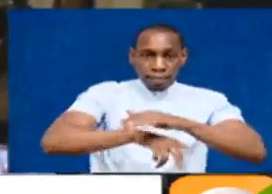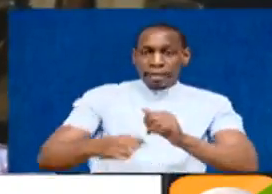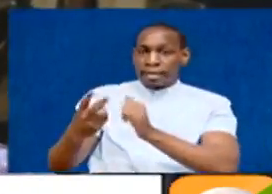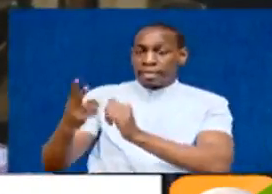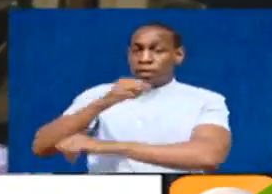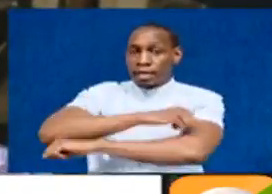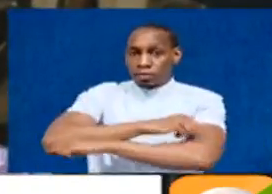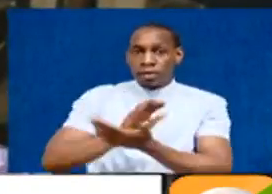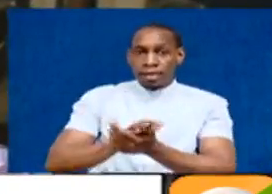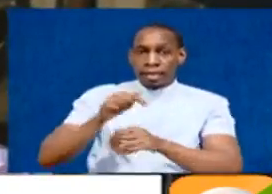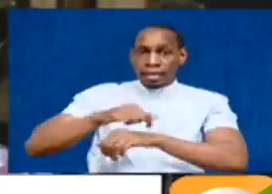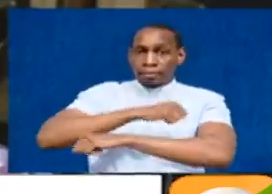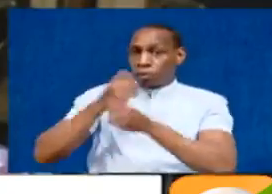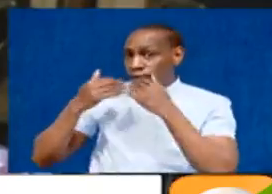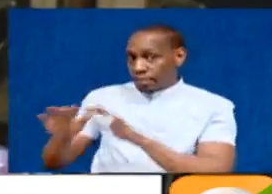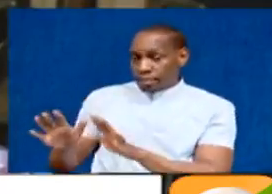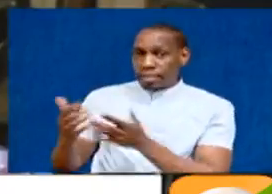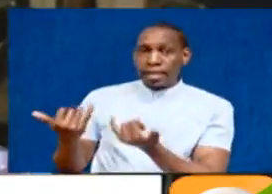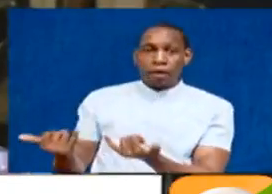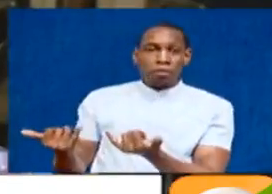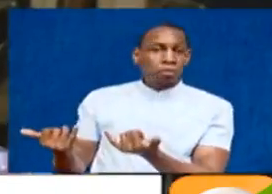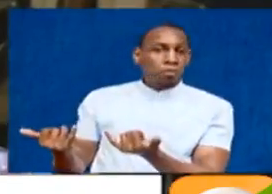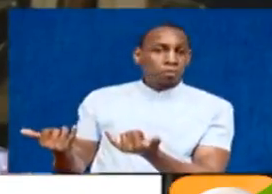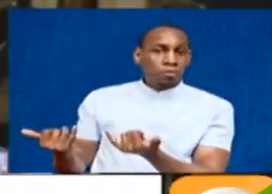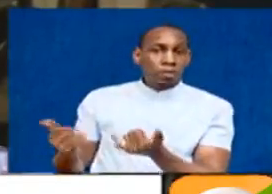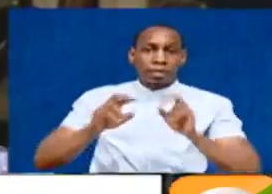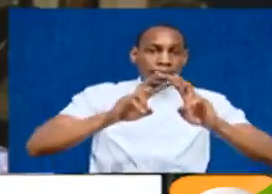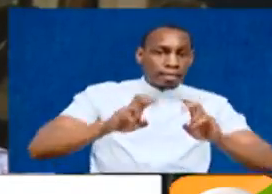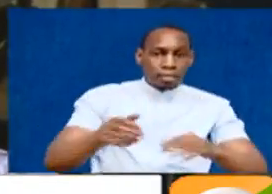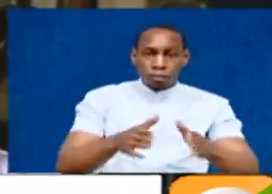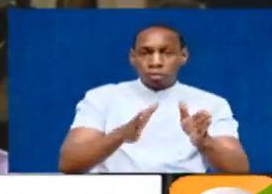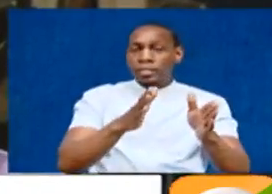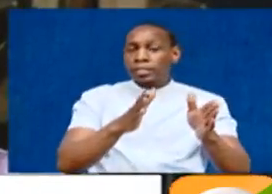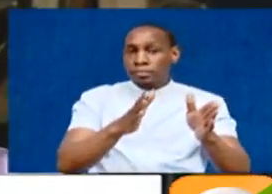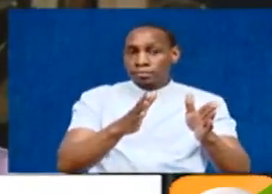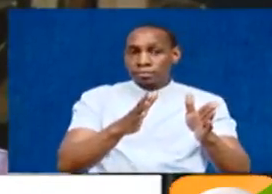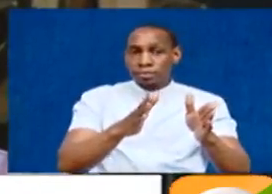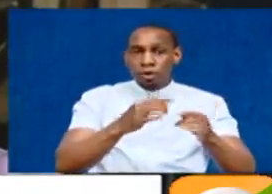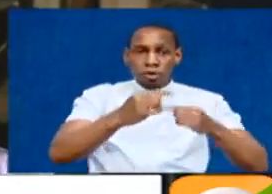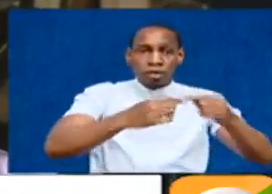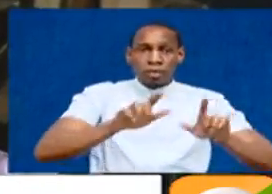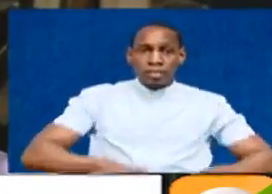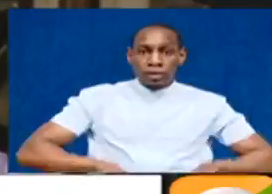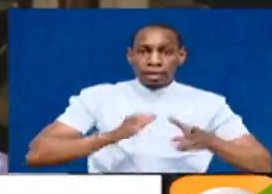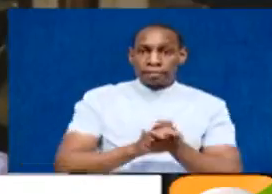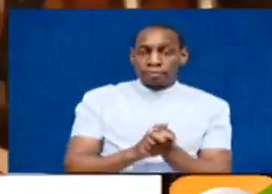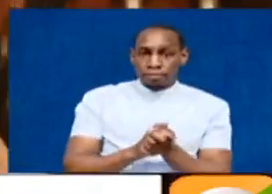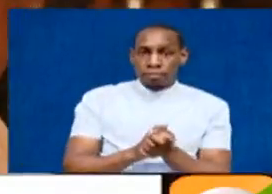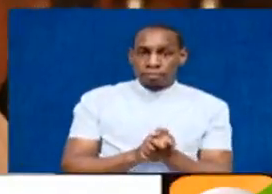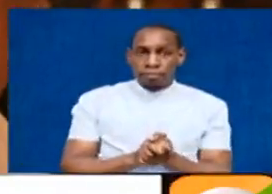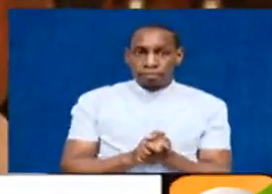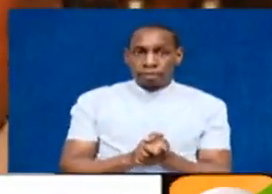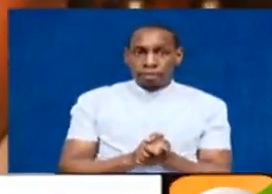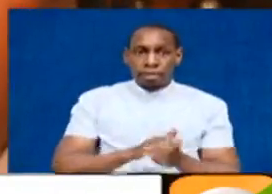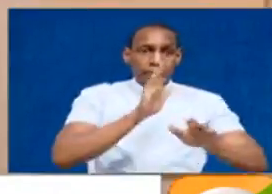secondary. After shule sasa ikawa kutafuta jinsi ya vile mtu atasukuma maisha, tukajipata tuko pamoja.